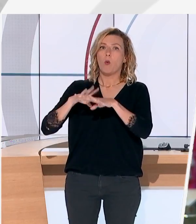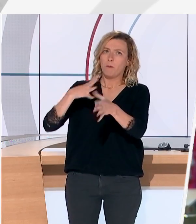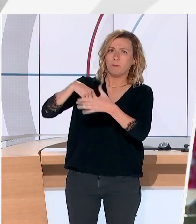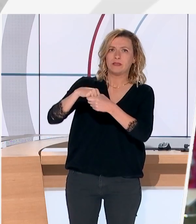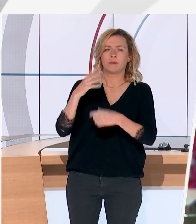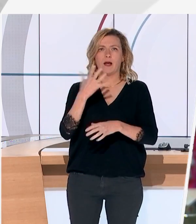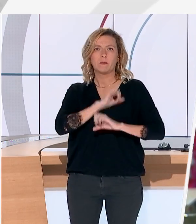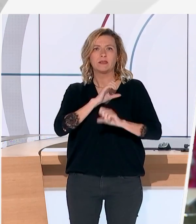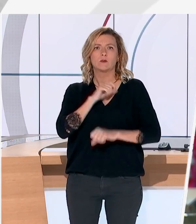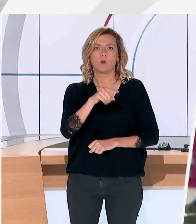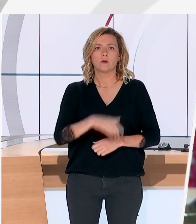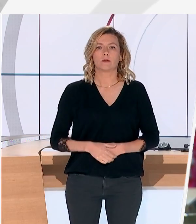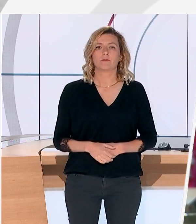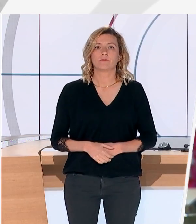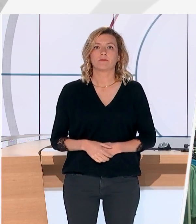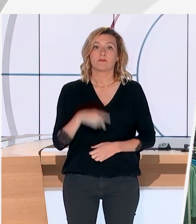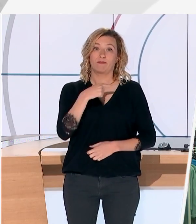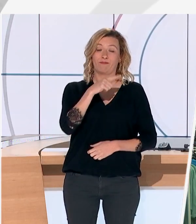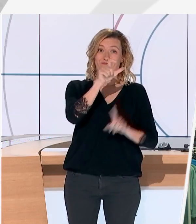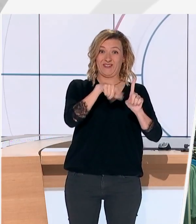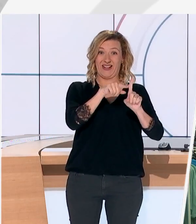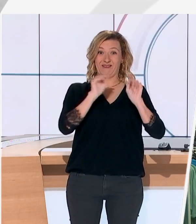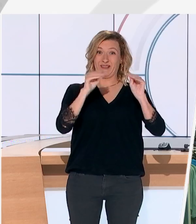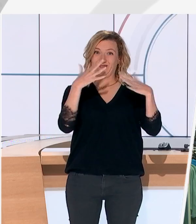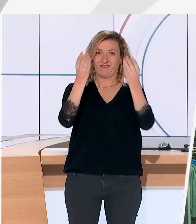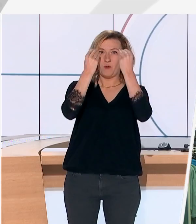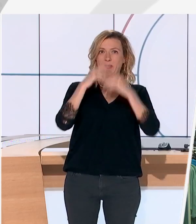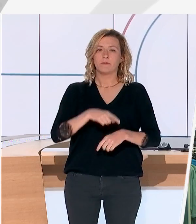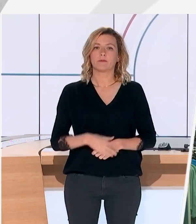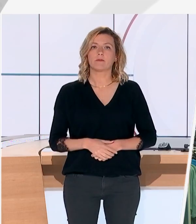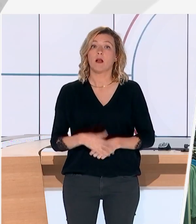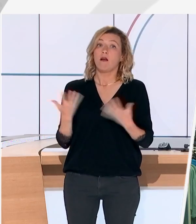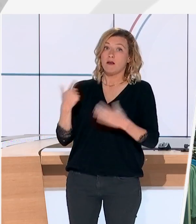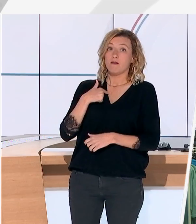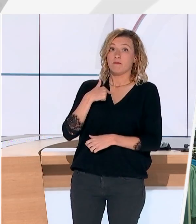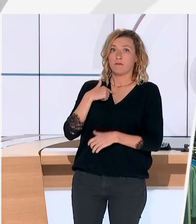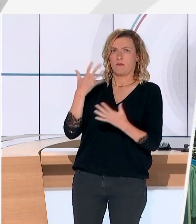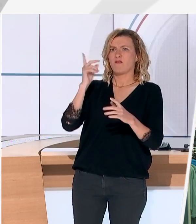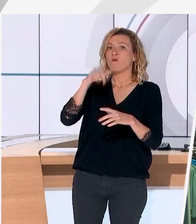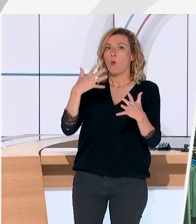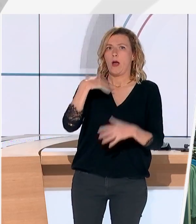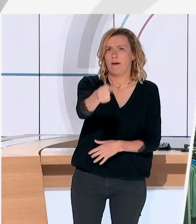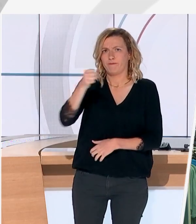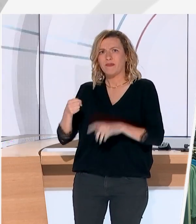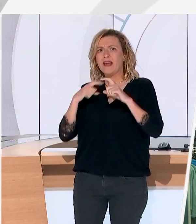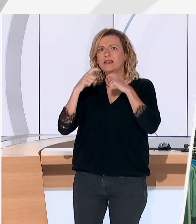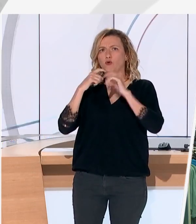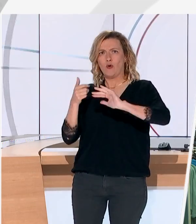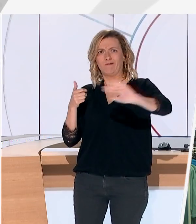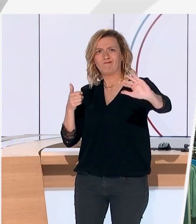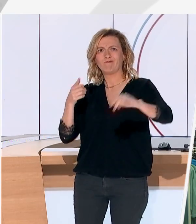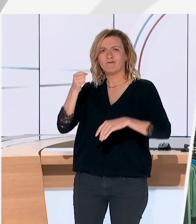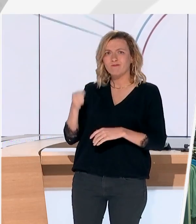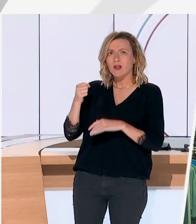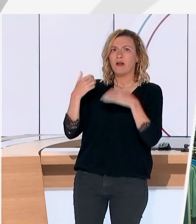à agir. En les isolant évidemment de l'agresseur si c'est le cas qui se